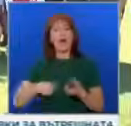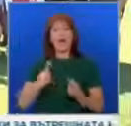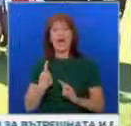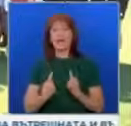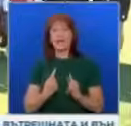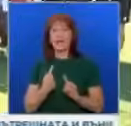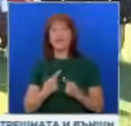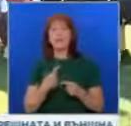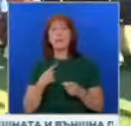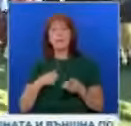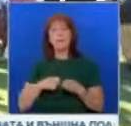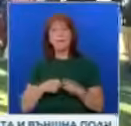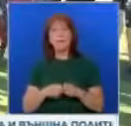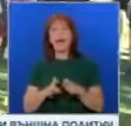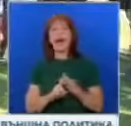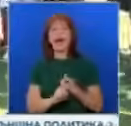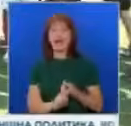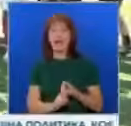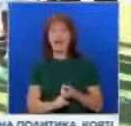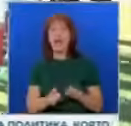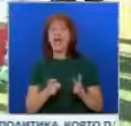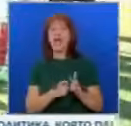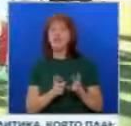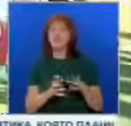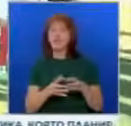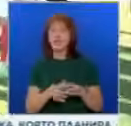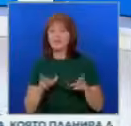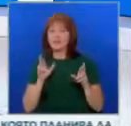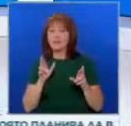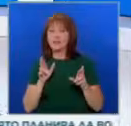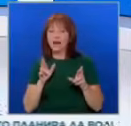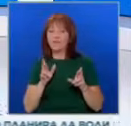Разград, е Марселино Кареасо. Но от щаба се надяват халфа да е на линия за двубоя.